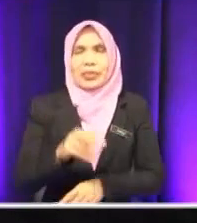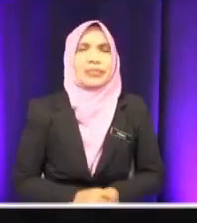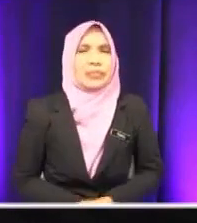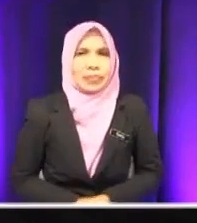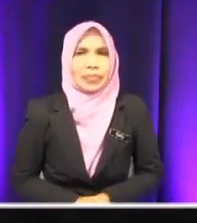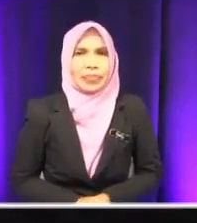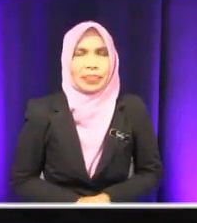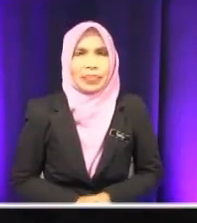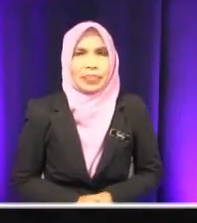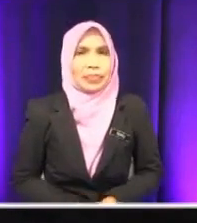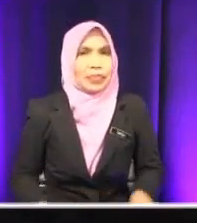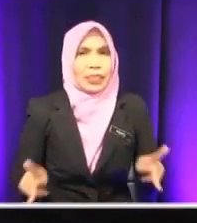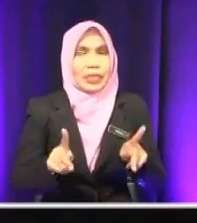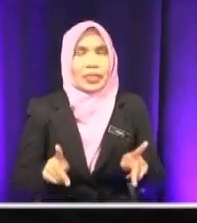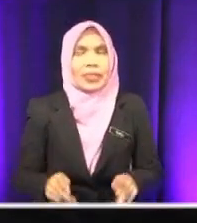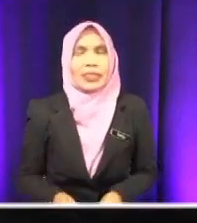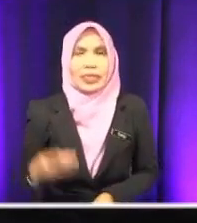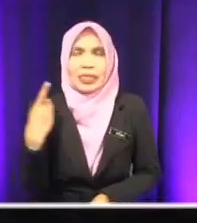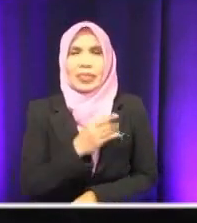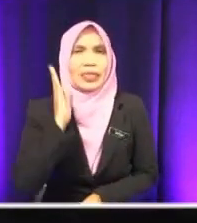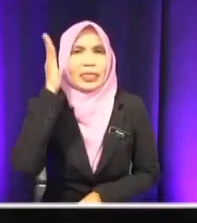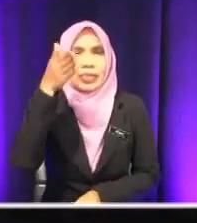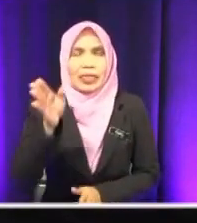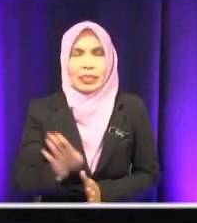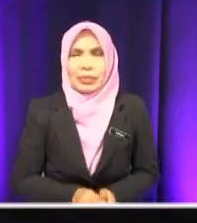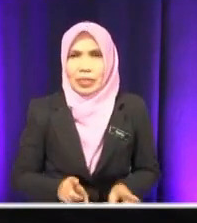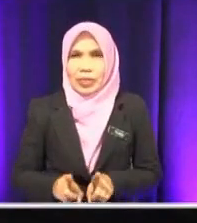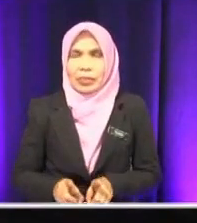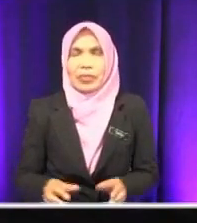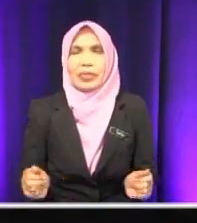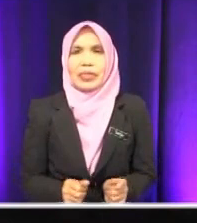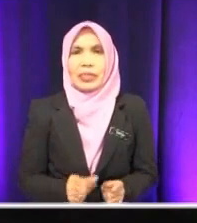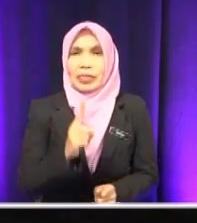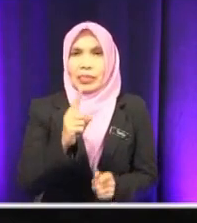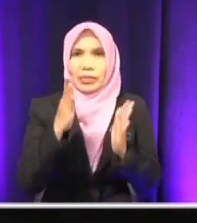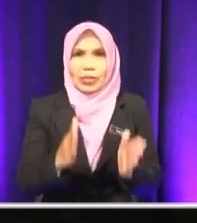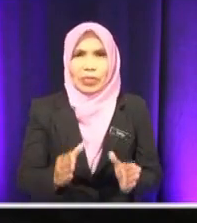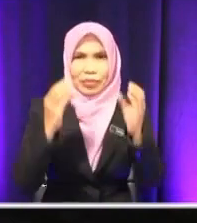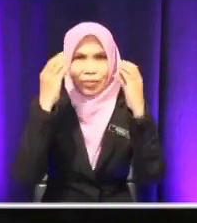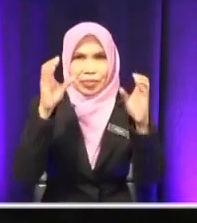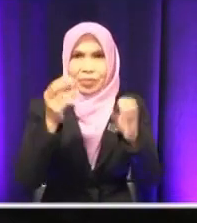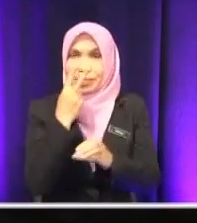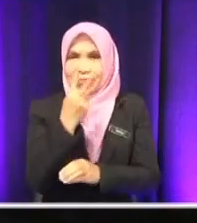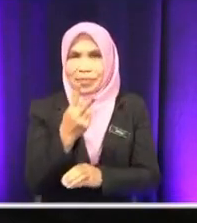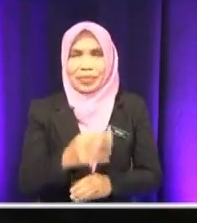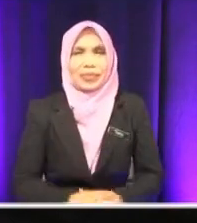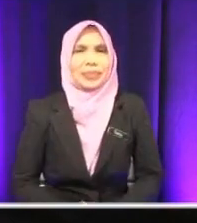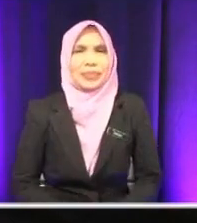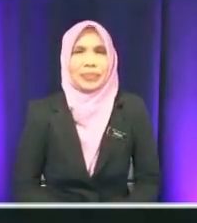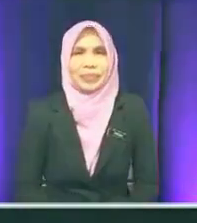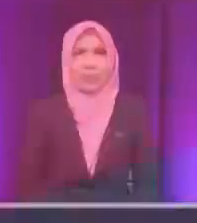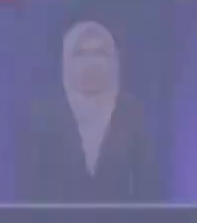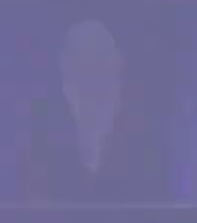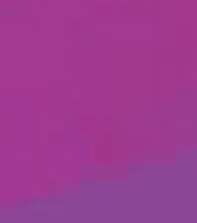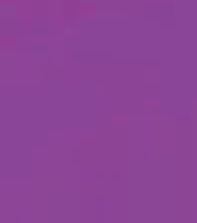Yang pastinya kita akan bersama dengan seorang guru yang cukup banyak pengalamannya guru kita